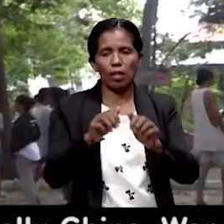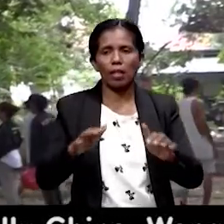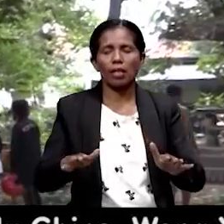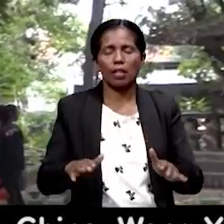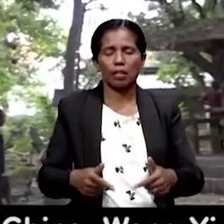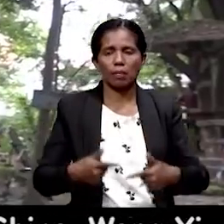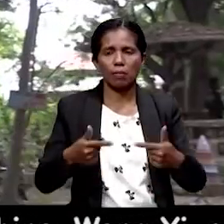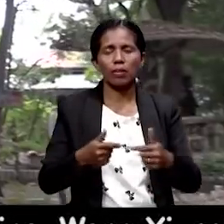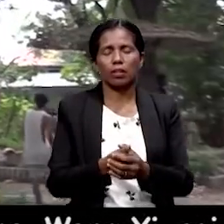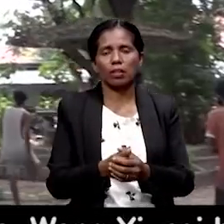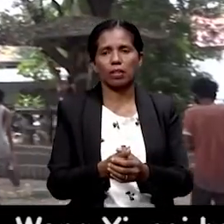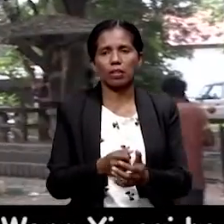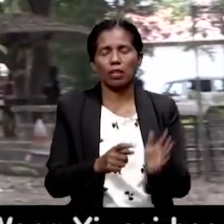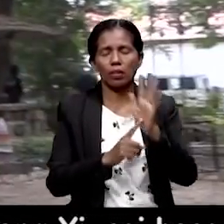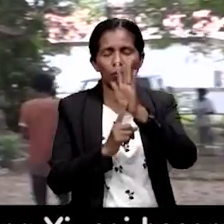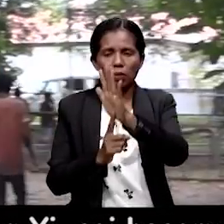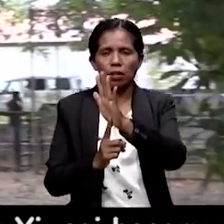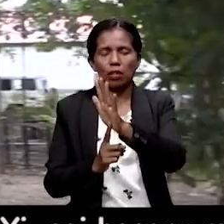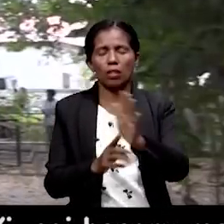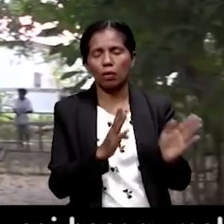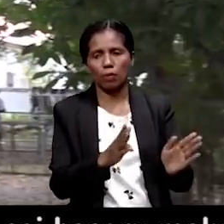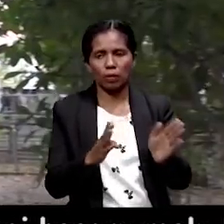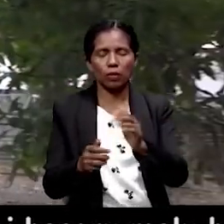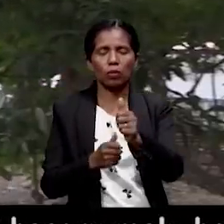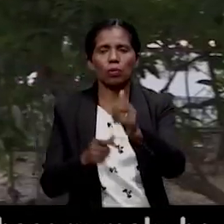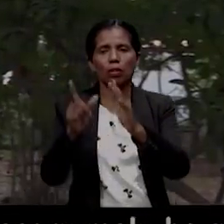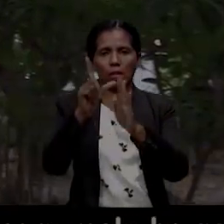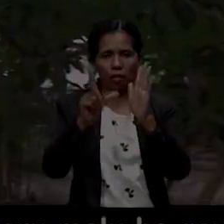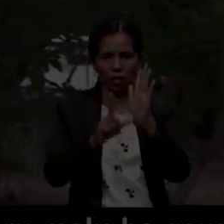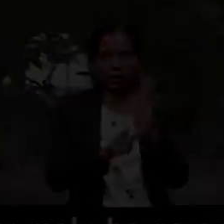Tambane Arte Moris se halo keisa ho di lori prosesu tuir lei. Ferri Suarez, Ziemen.